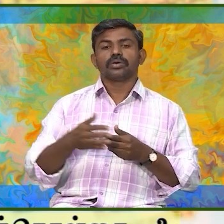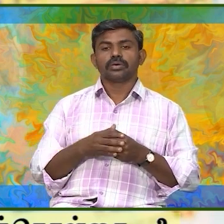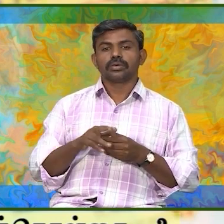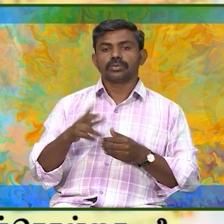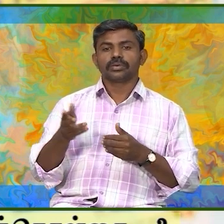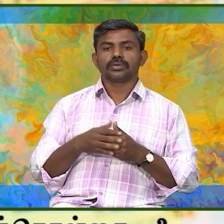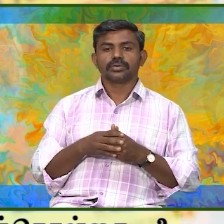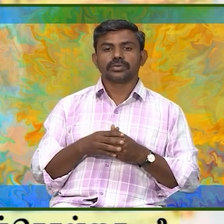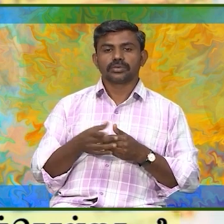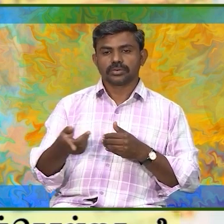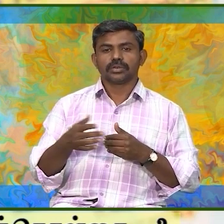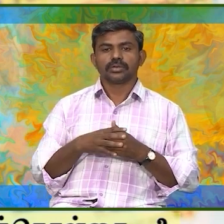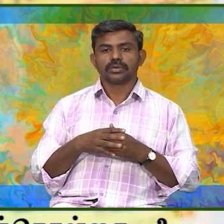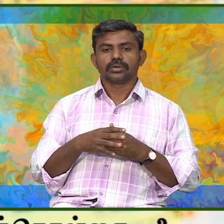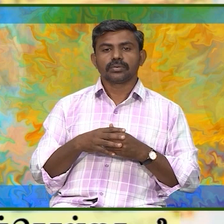பக்கத்து நாடுகளுக்குள்ள சில